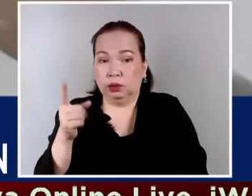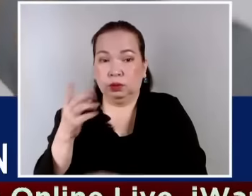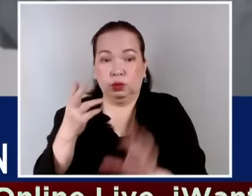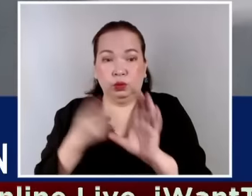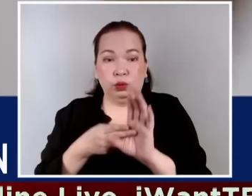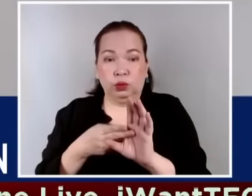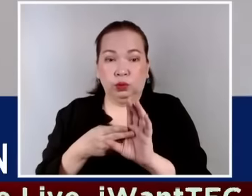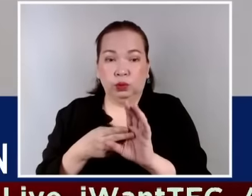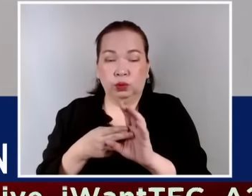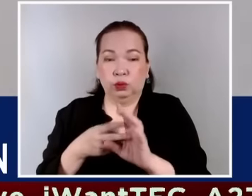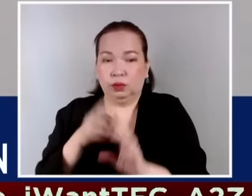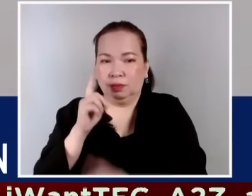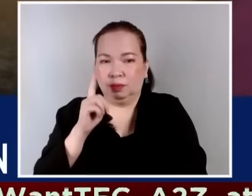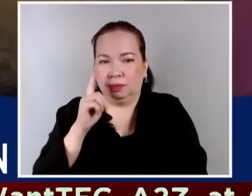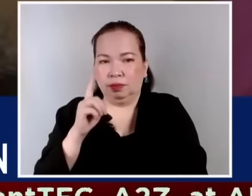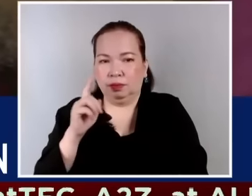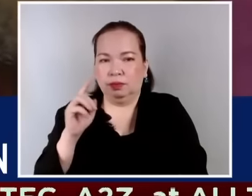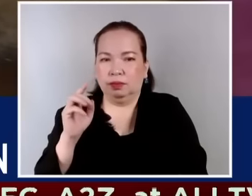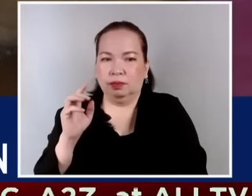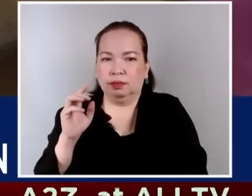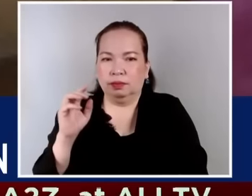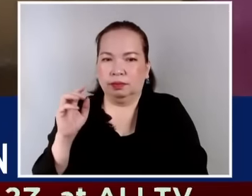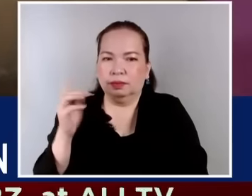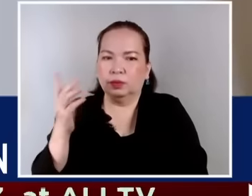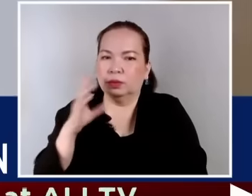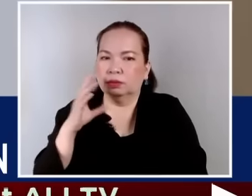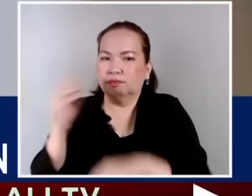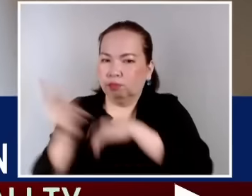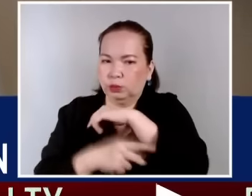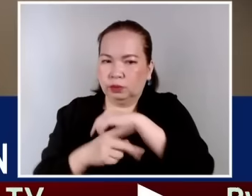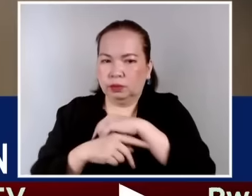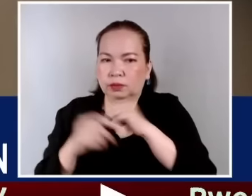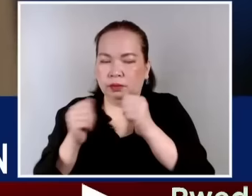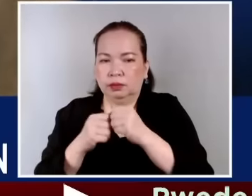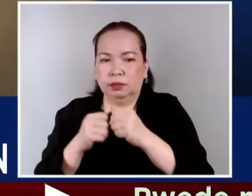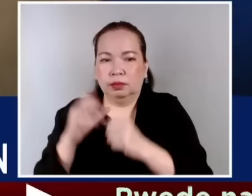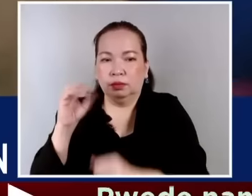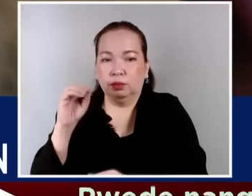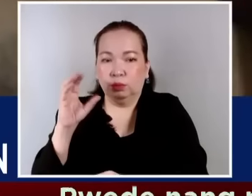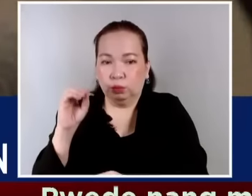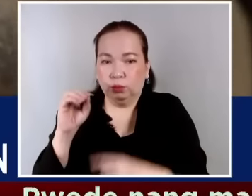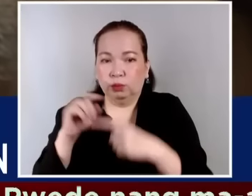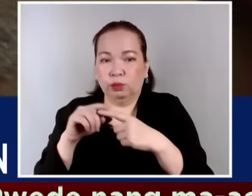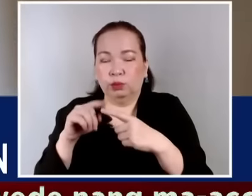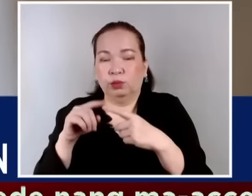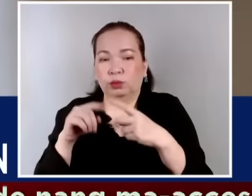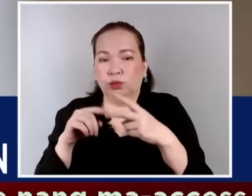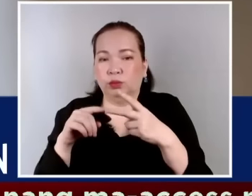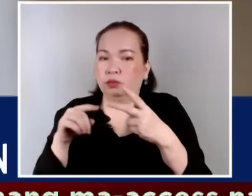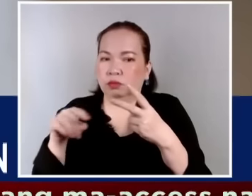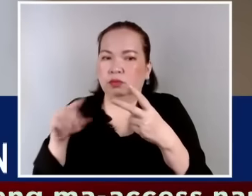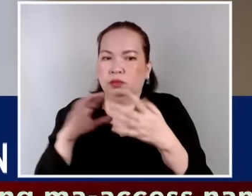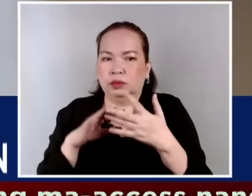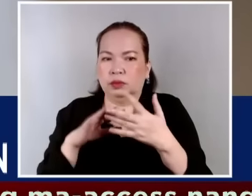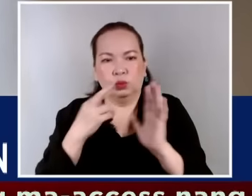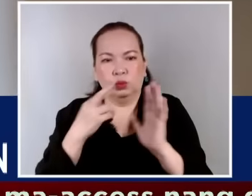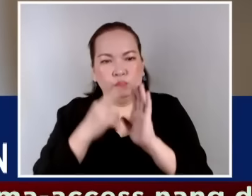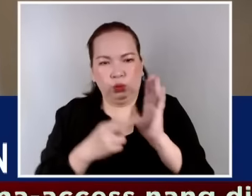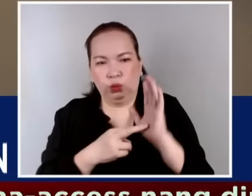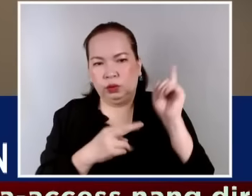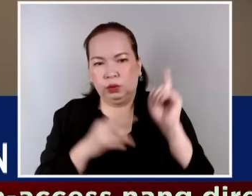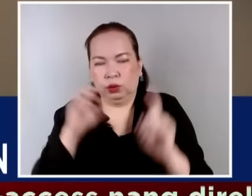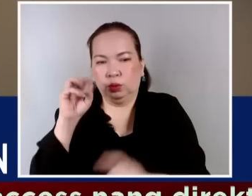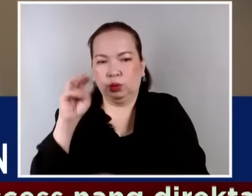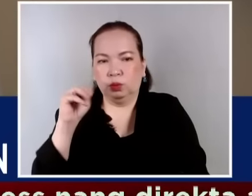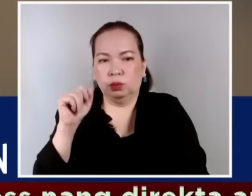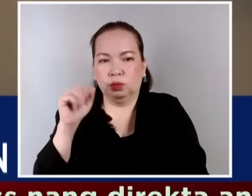sa tulong ng direktor at bida nitong si Coco Martin. 10 buwan din siyang gumanap bilang Omar Cuevas na